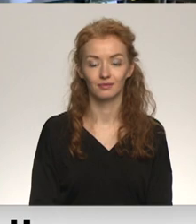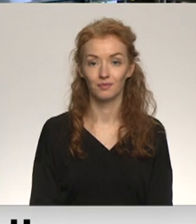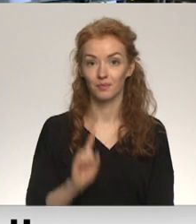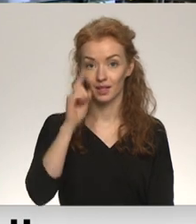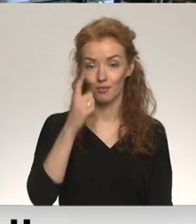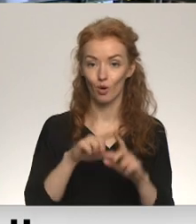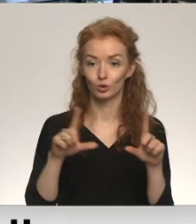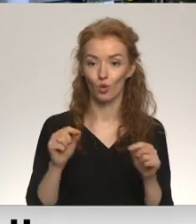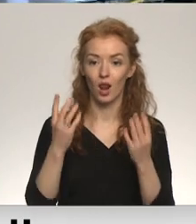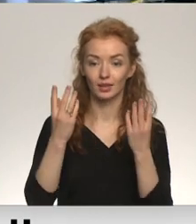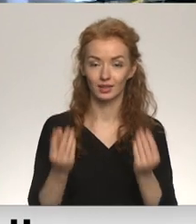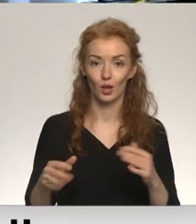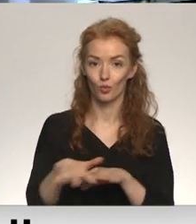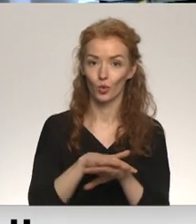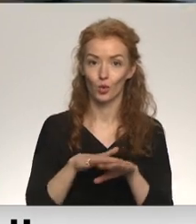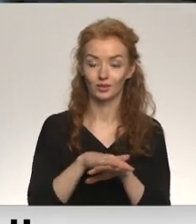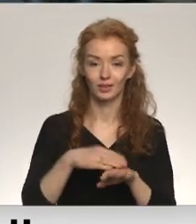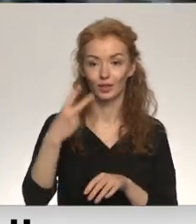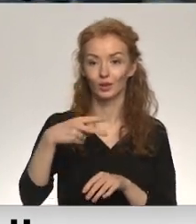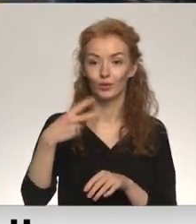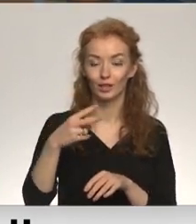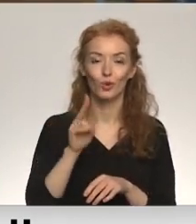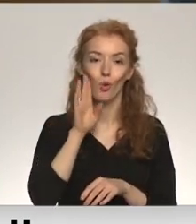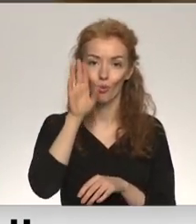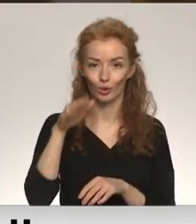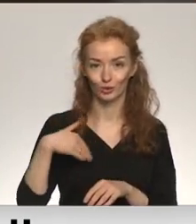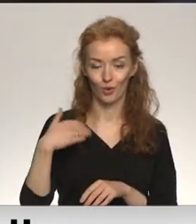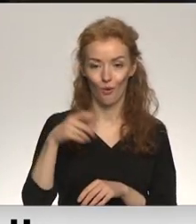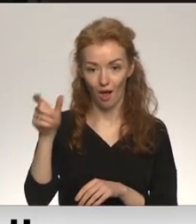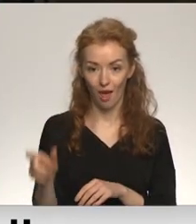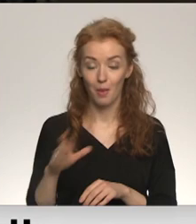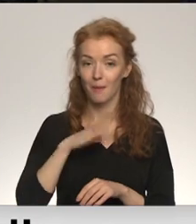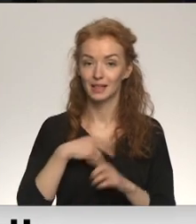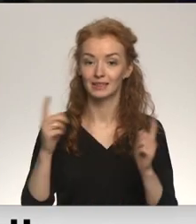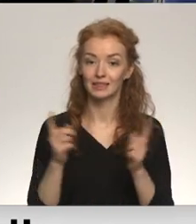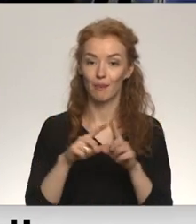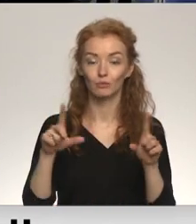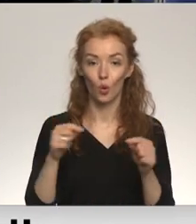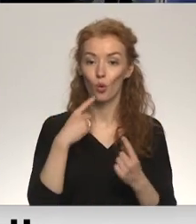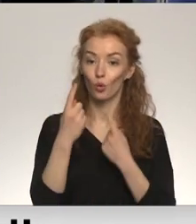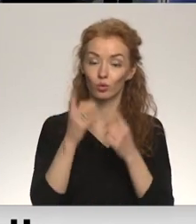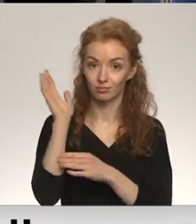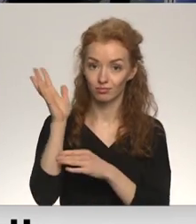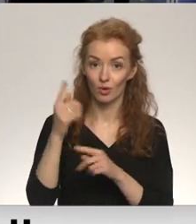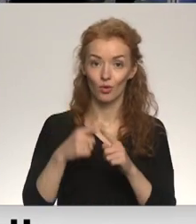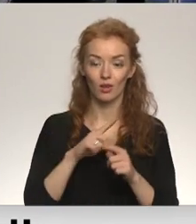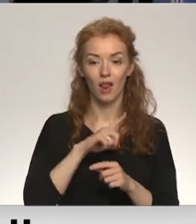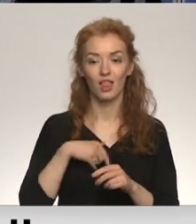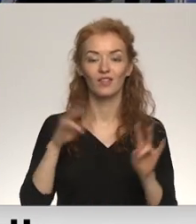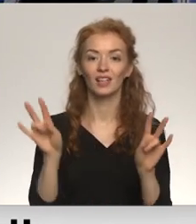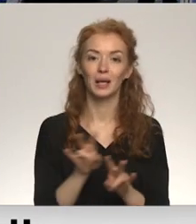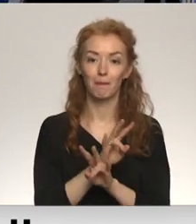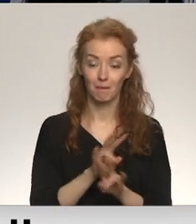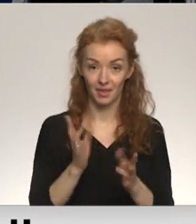Pirmā skolas diena pulcēja ap 20 nākamo audzēkņu. Pēc īsām skolotāju uzrunām un Latvijas himnas